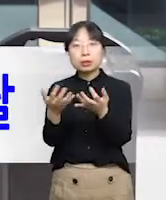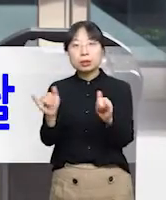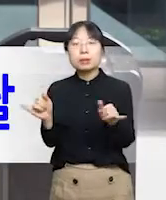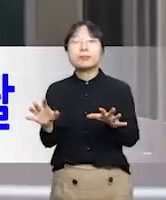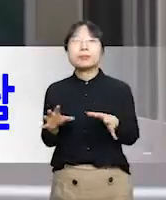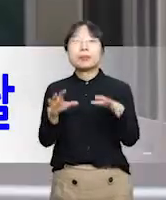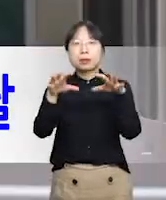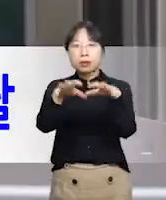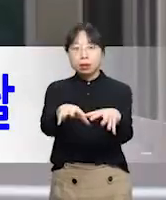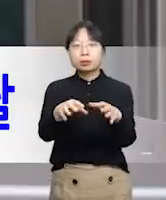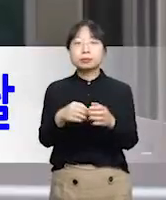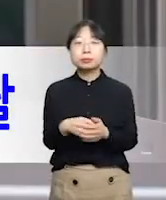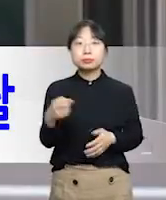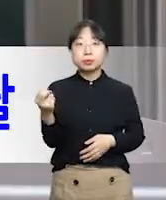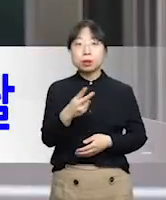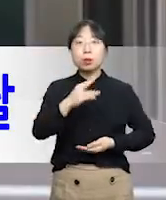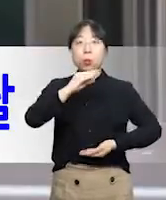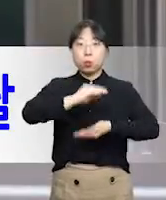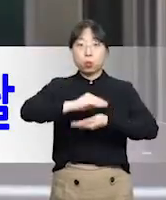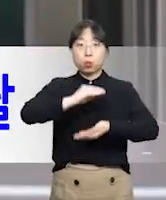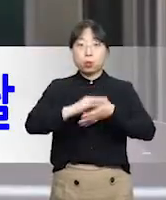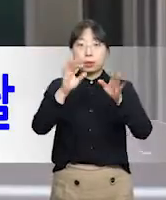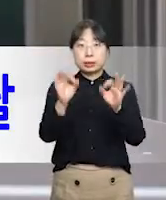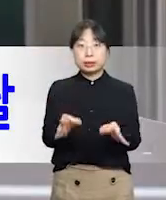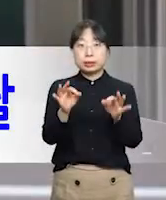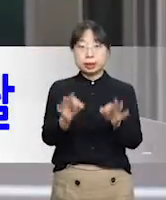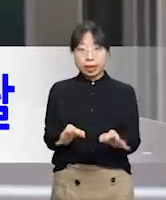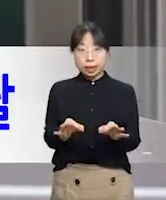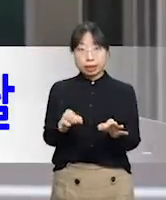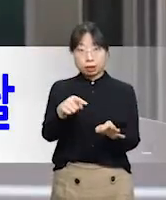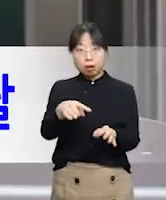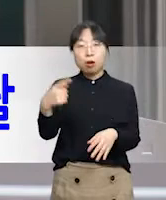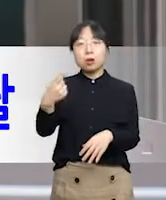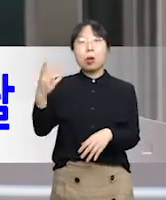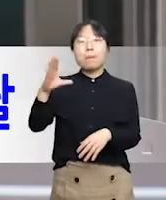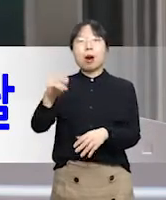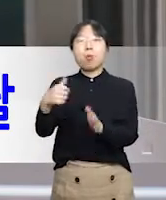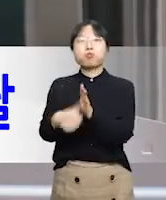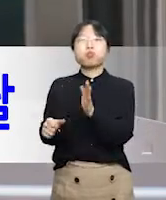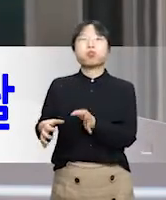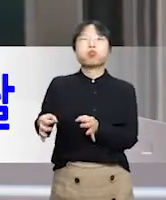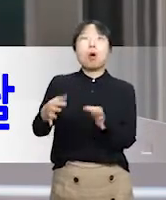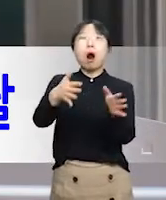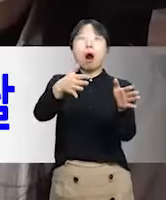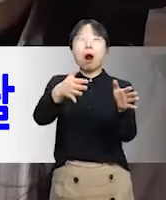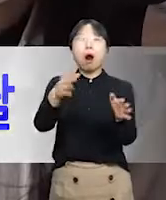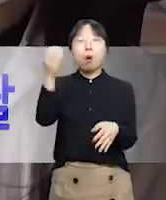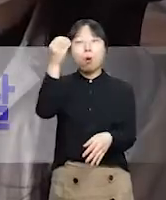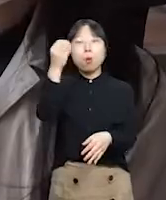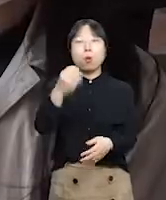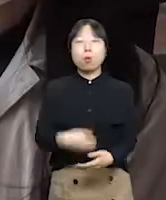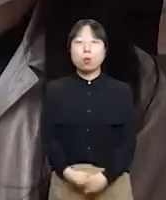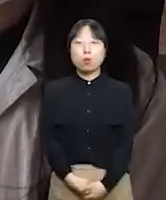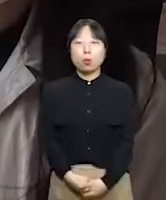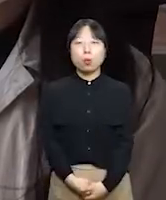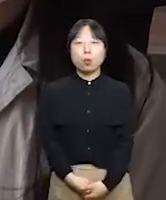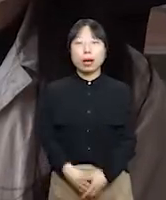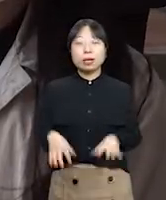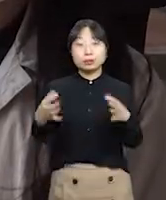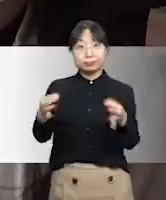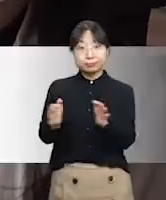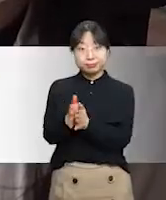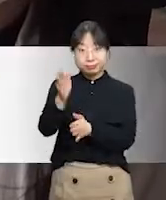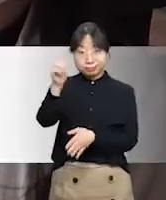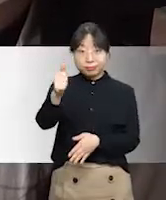NH농협 의왕시지부에서 1,000만 원 상당의 물품 전달식도 함께 진행되어 기부 릴레이를 이어갔는데요. 김상돈